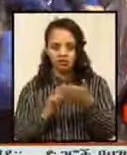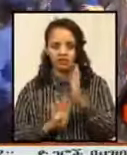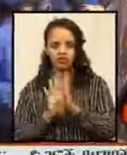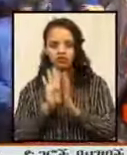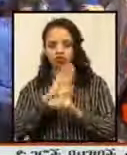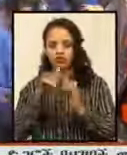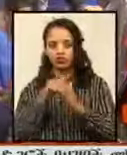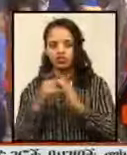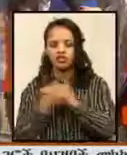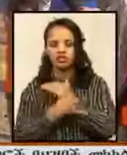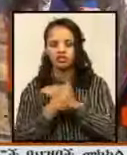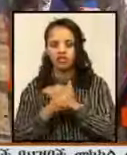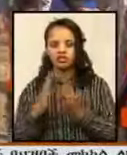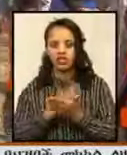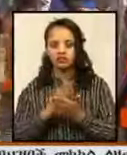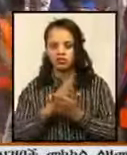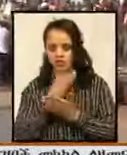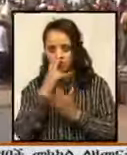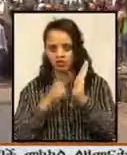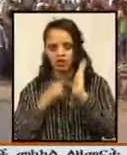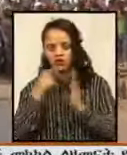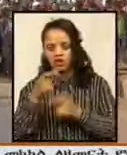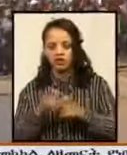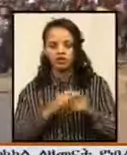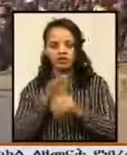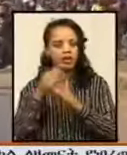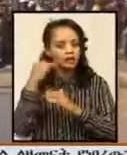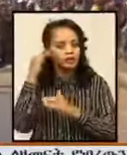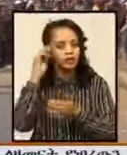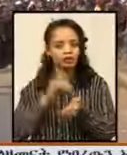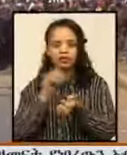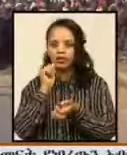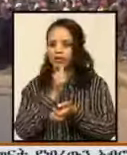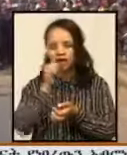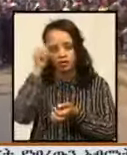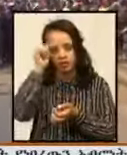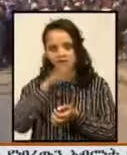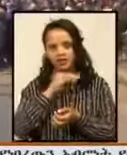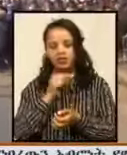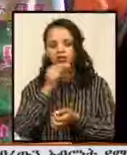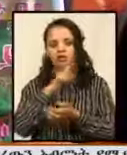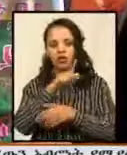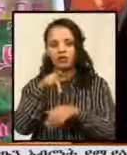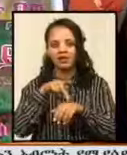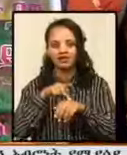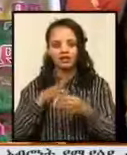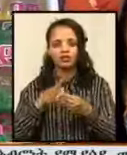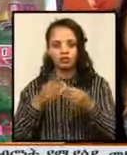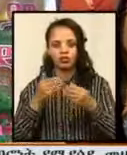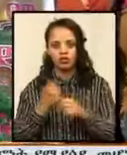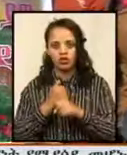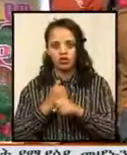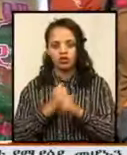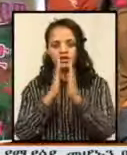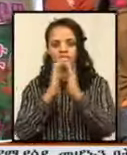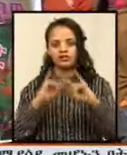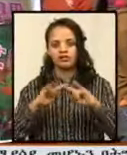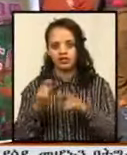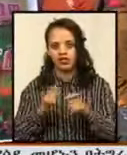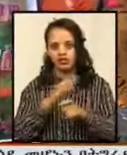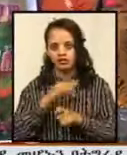ሁሉ የዜጎች ተሳትፎ የጎላ ነው ያሉት አስተዳዳሪው በጠቅላይ ሚኒስትር ዶክተር አብይ አህመድና በብልጽግና ፓርቲ ለተጀመሩ ስራዎችም የስልጤ ዞን